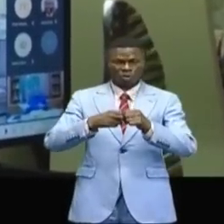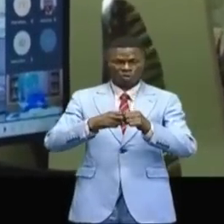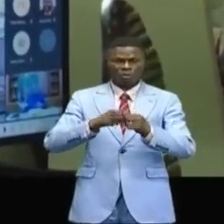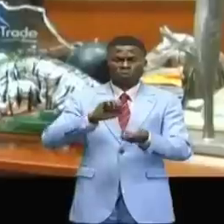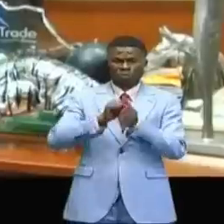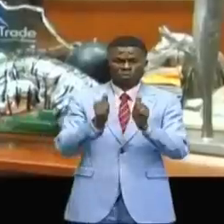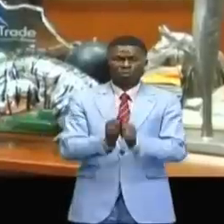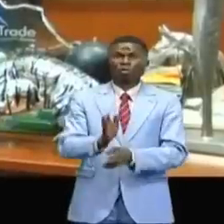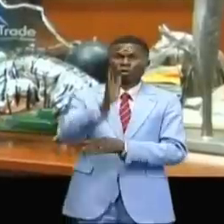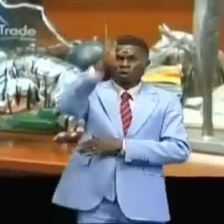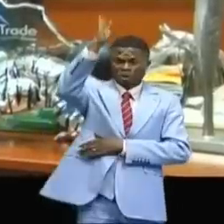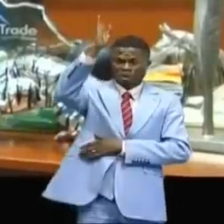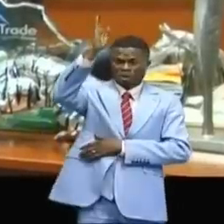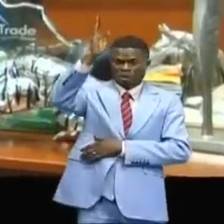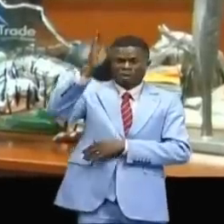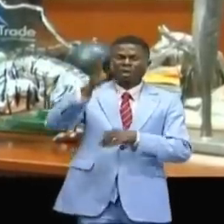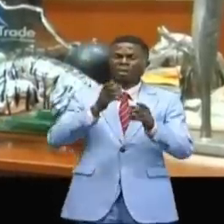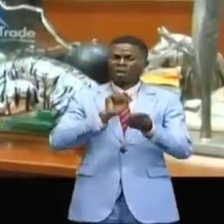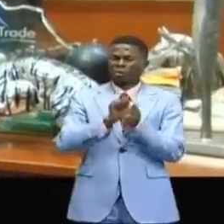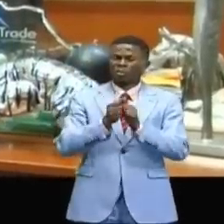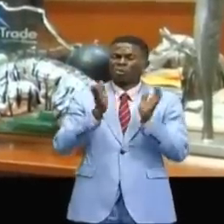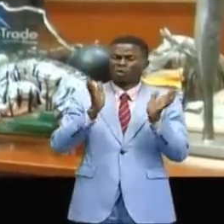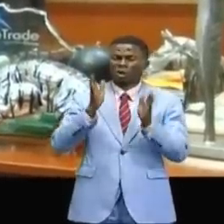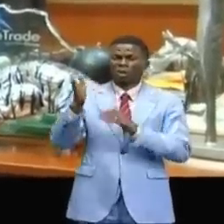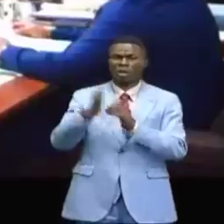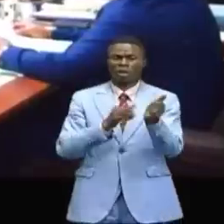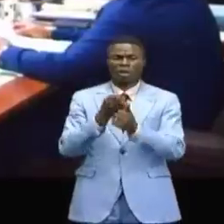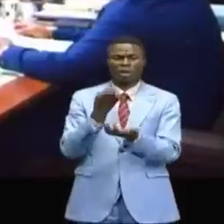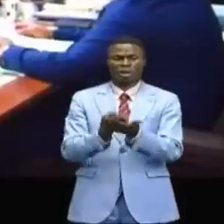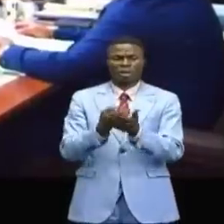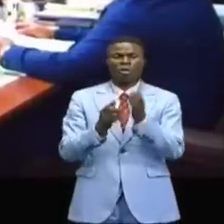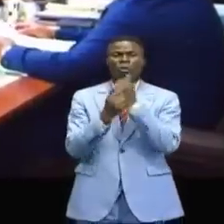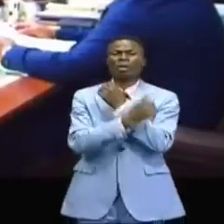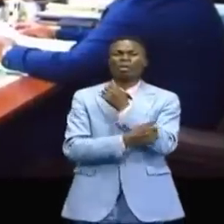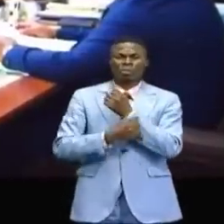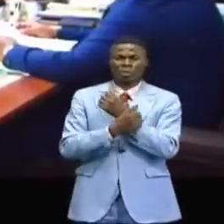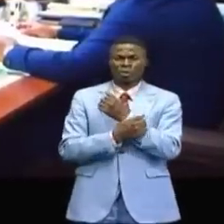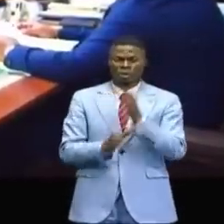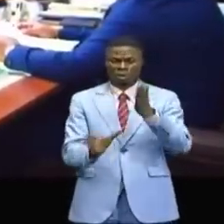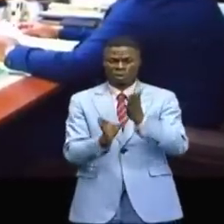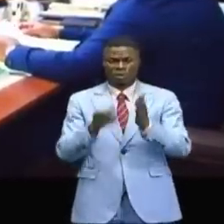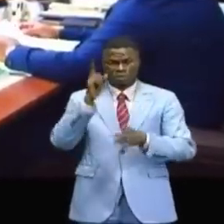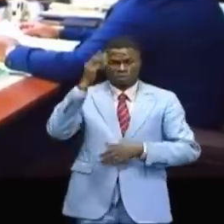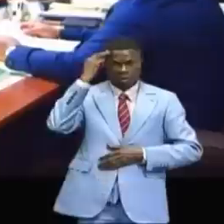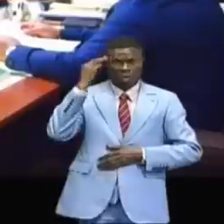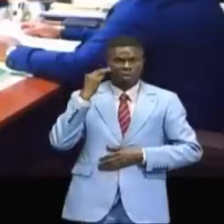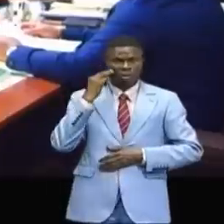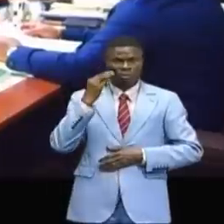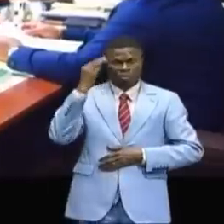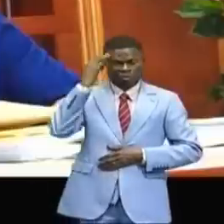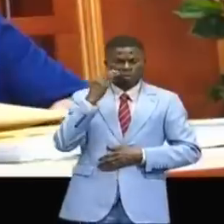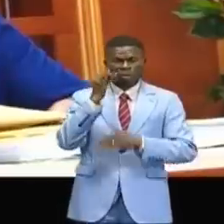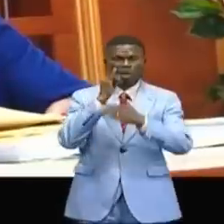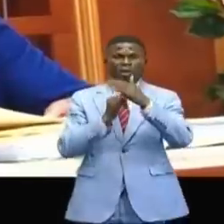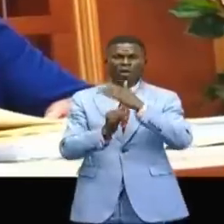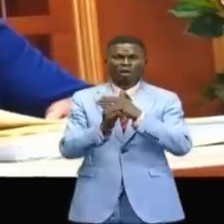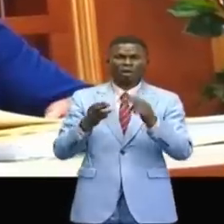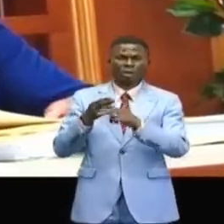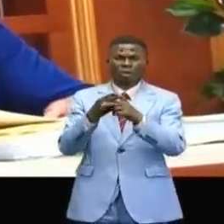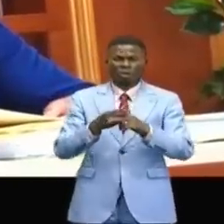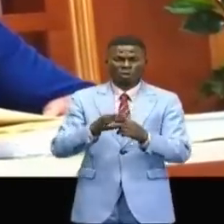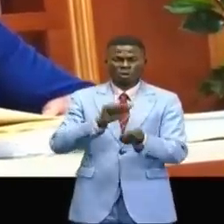cornières des pylônes qui s'apparentent à un véritable sabotage de l'économie nationale, le vice-premier ministre, ministre de l'Intérieur,